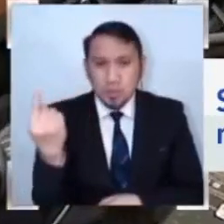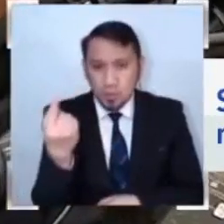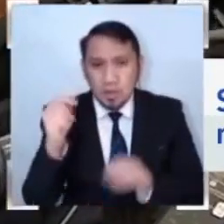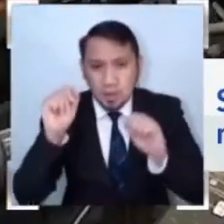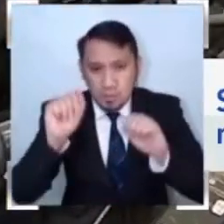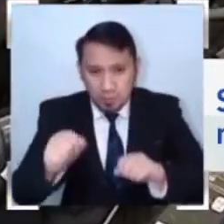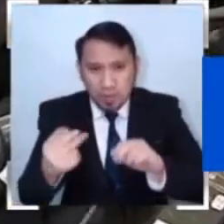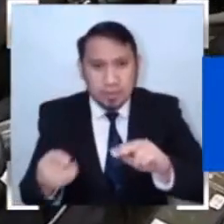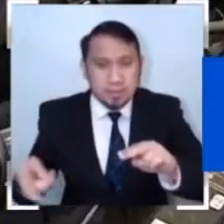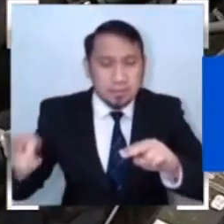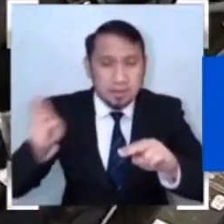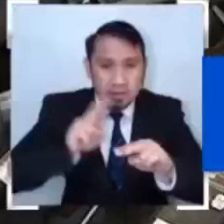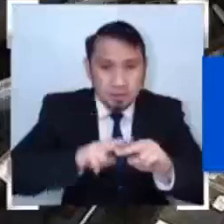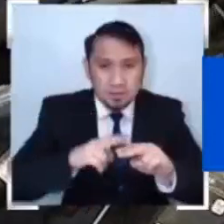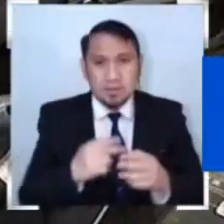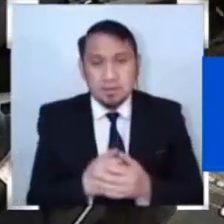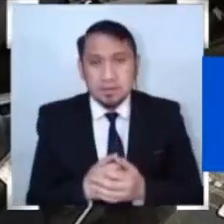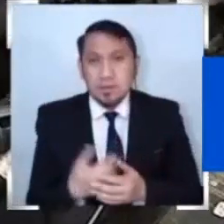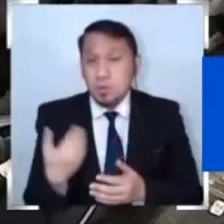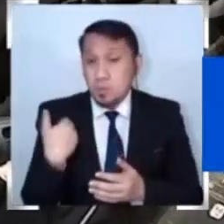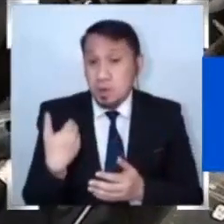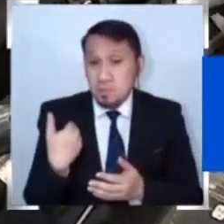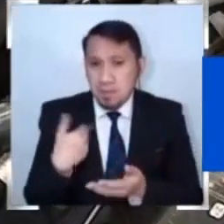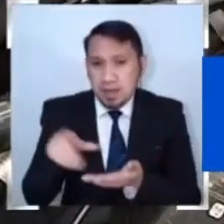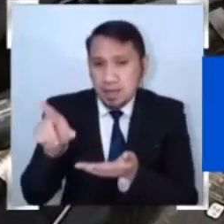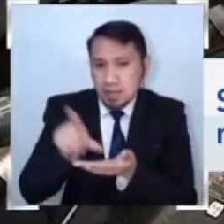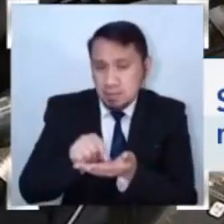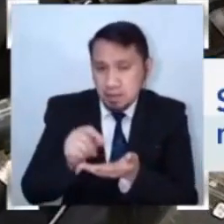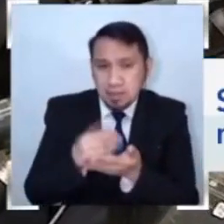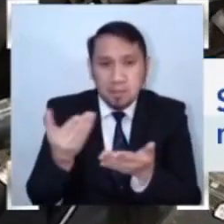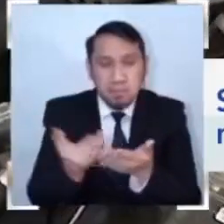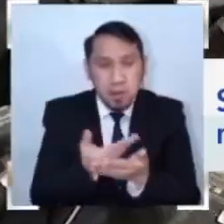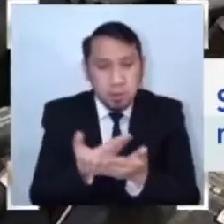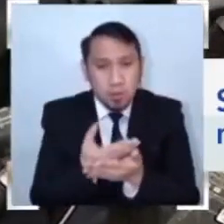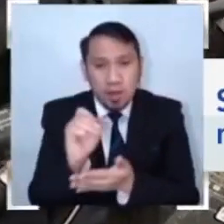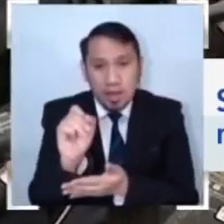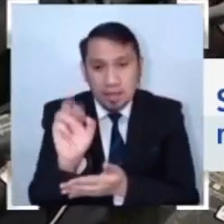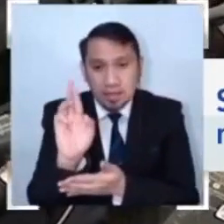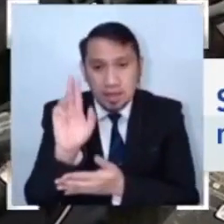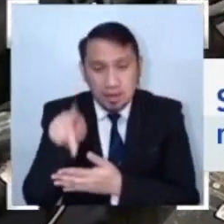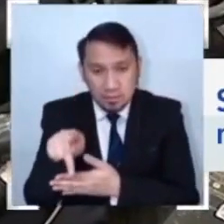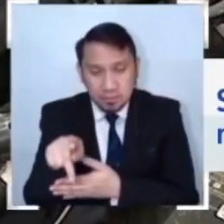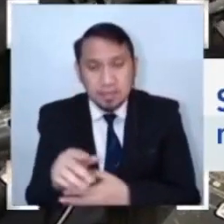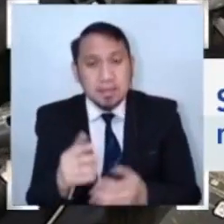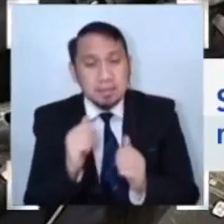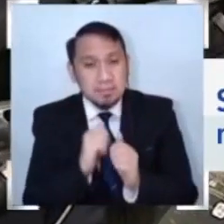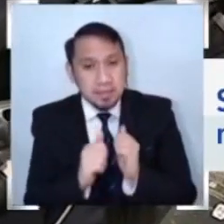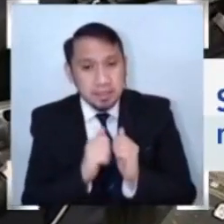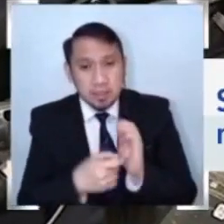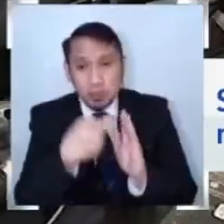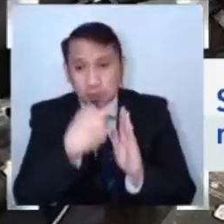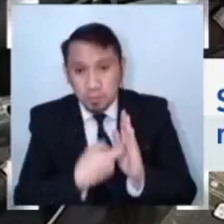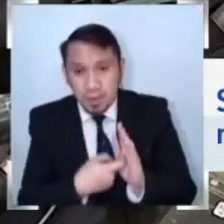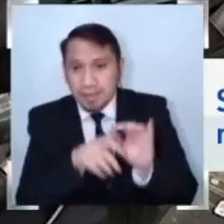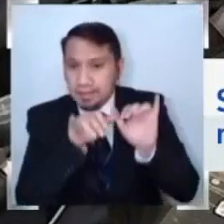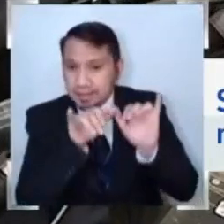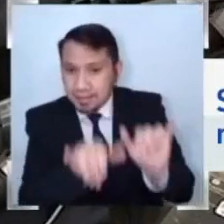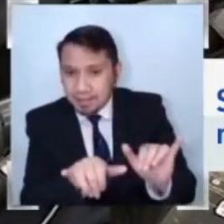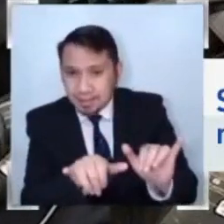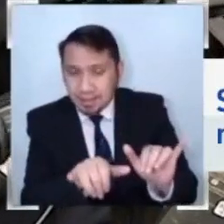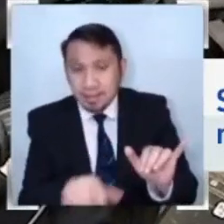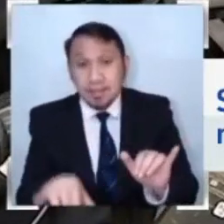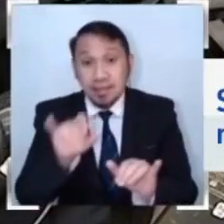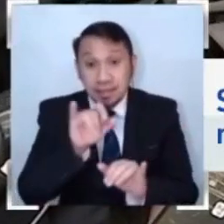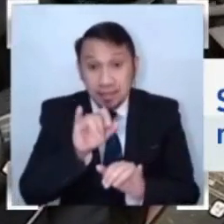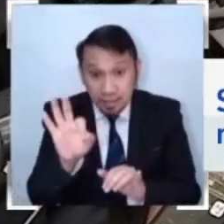kami nagpa-publish ng panibagong SRP, hindi po gagalaw ang presyo ng nasa listahan natin. At kung meron silang